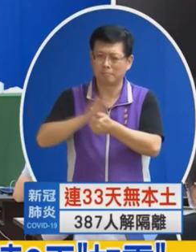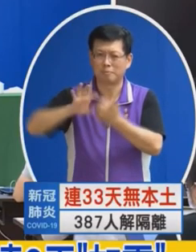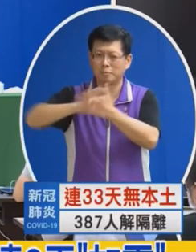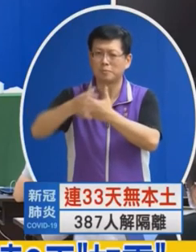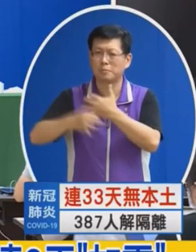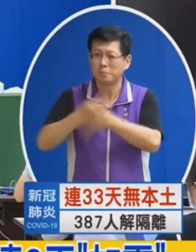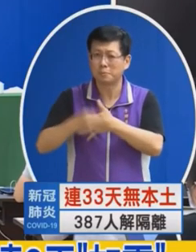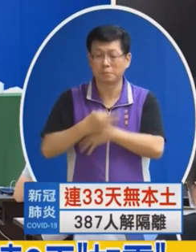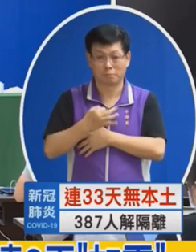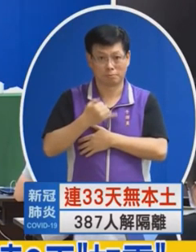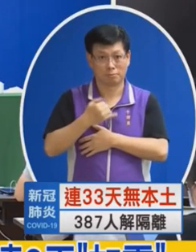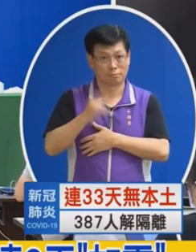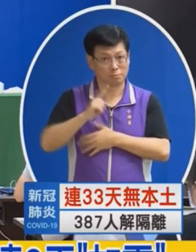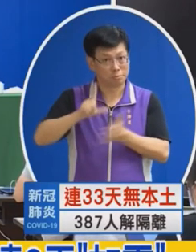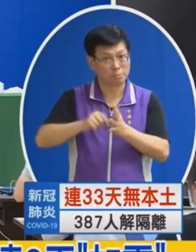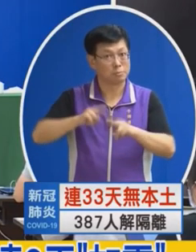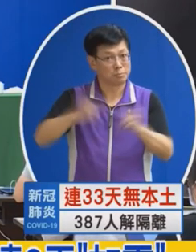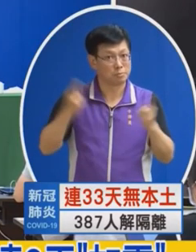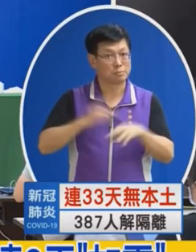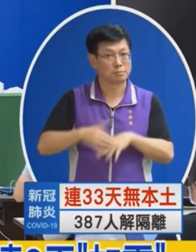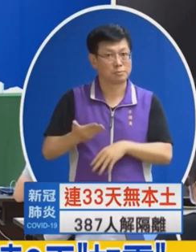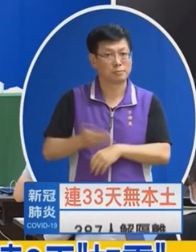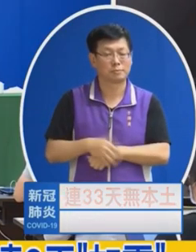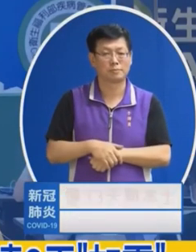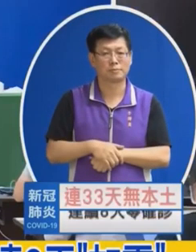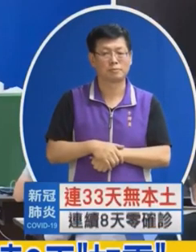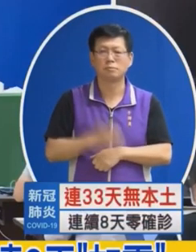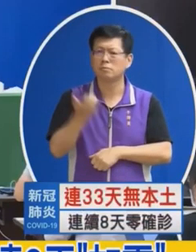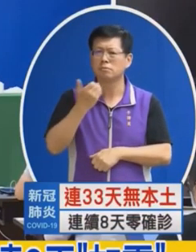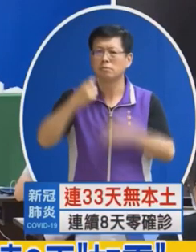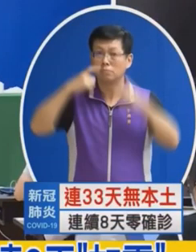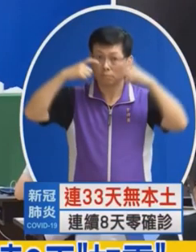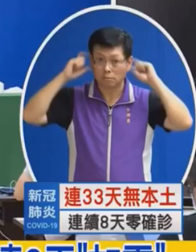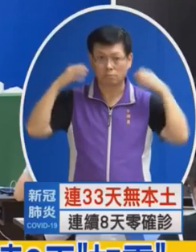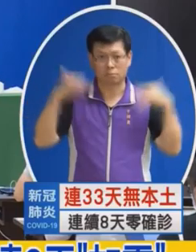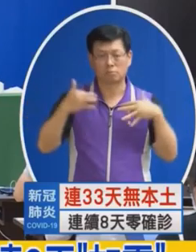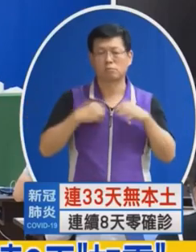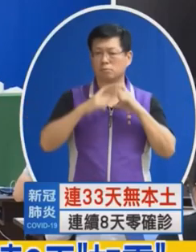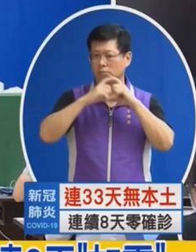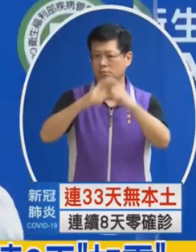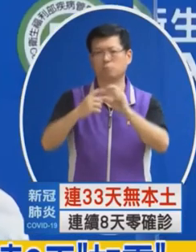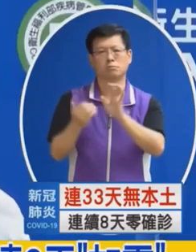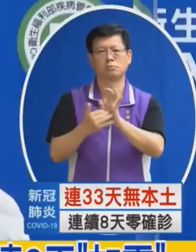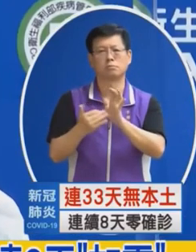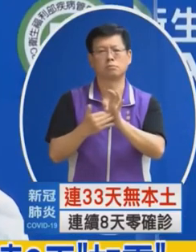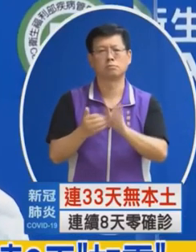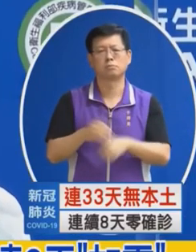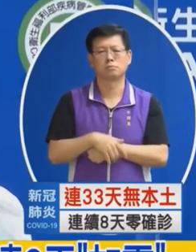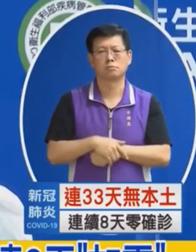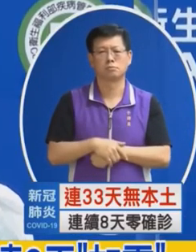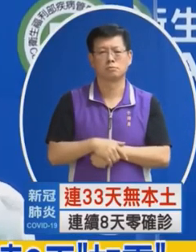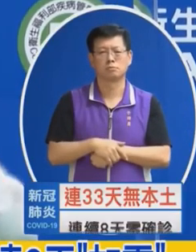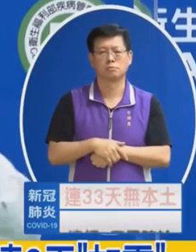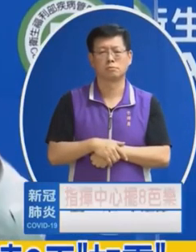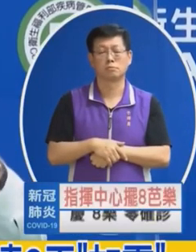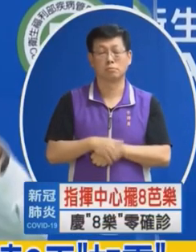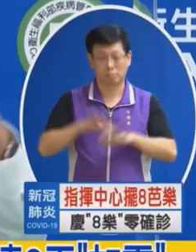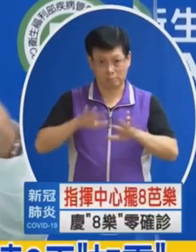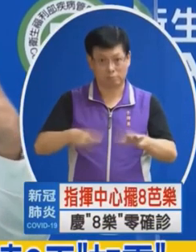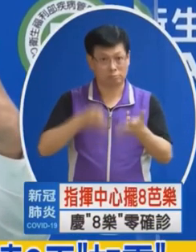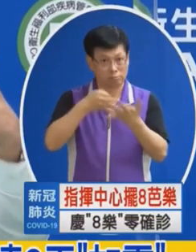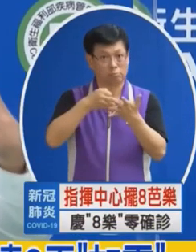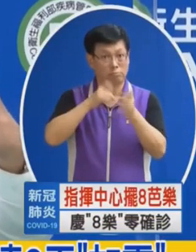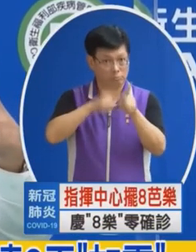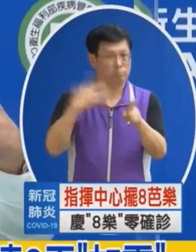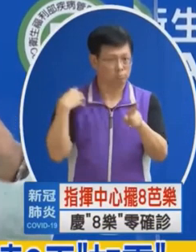外的亲友，那这部分我们大概何时会放宽？谢谢。 有刚才口罩的我已经就整体的政策的方向就实名